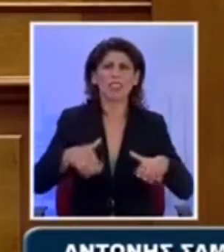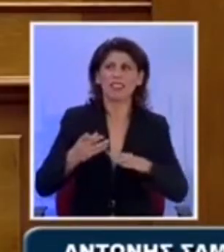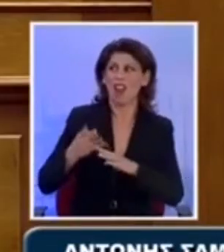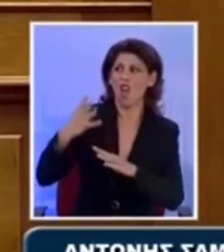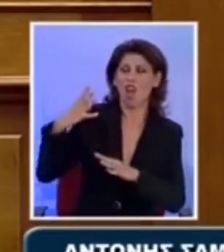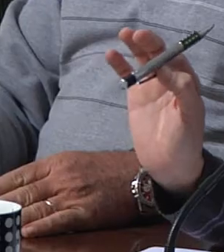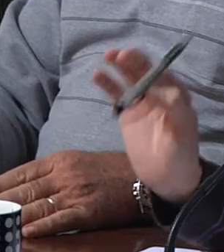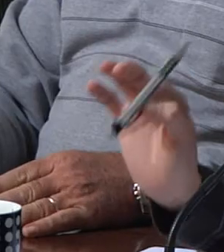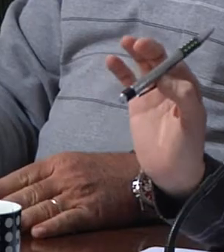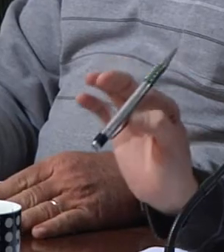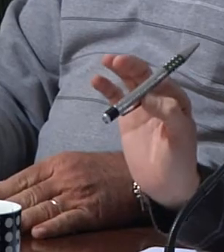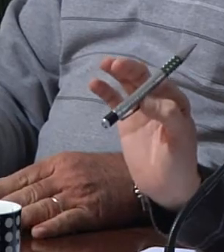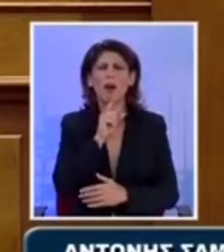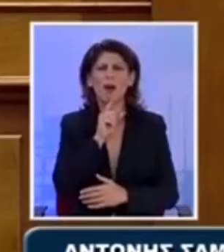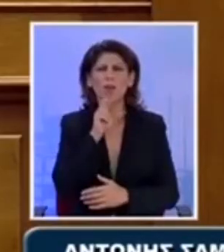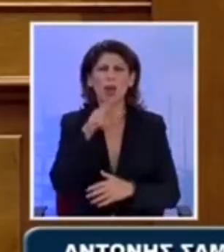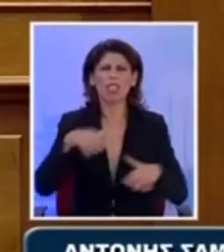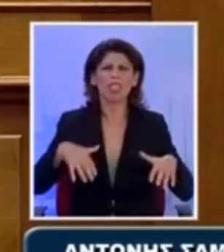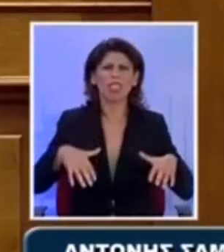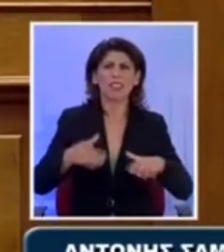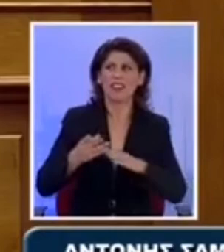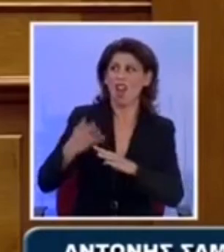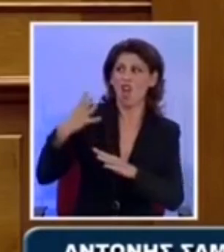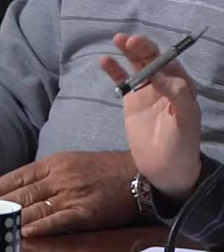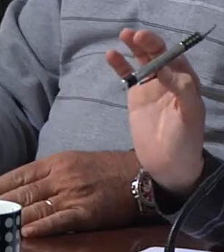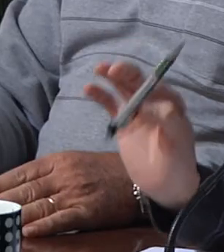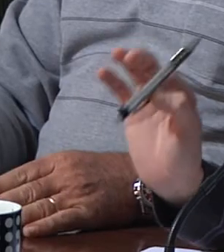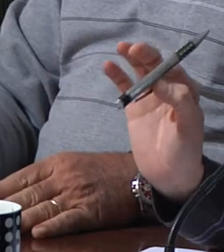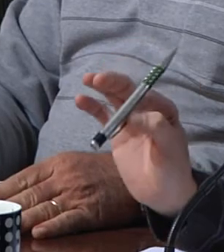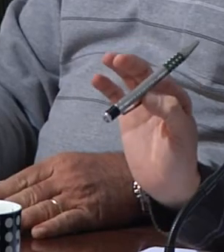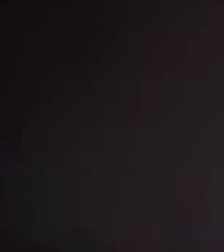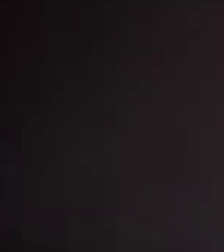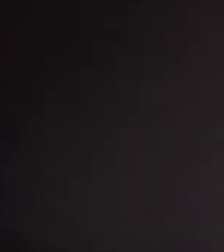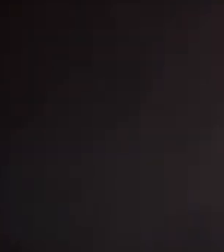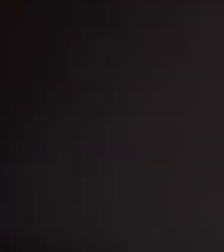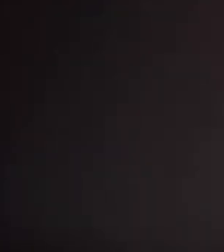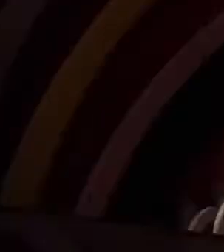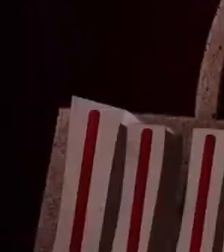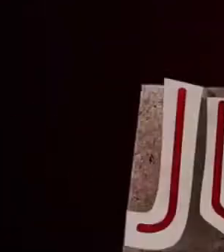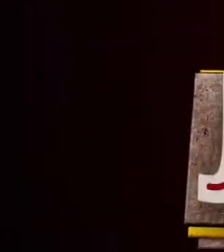Jurassic Park. Jurassic Park. Jurassic Park. Jurassic Park.